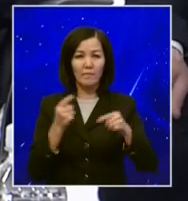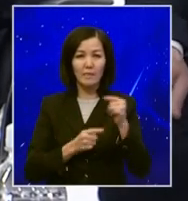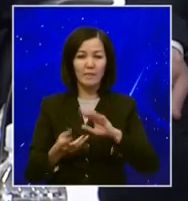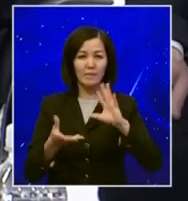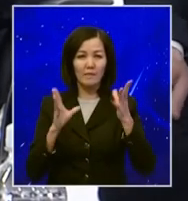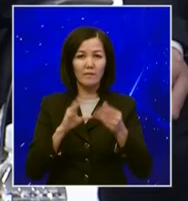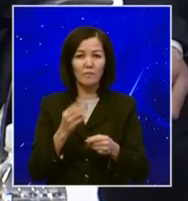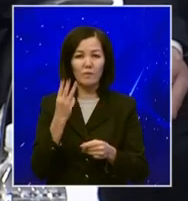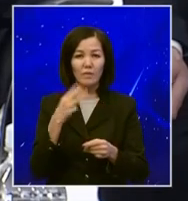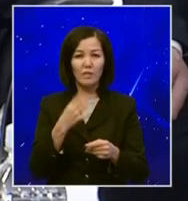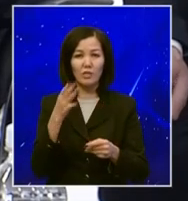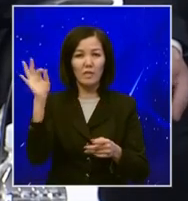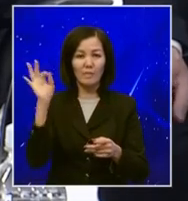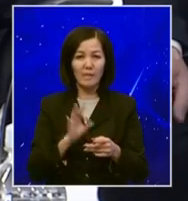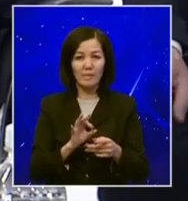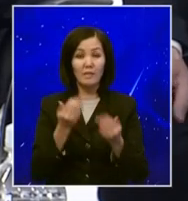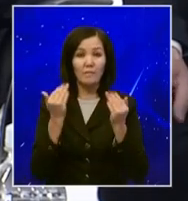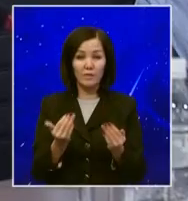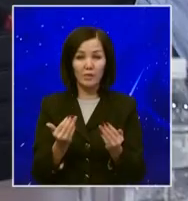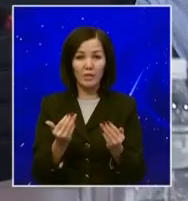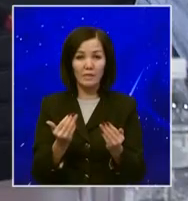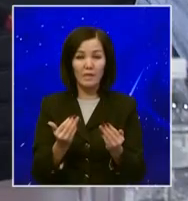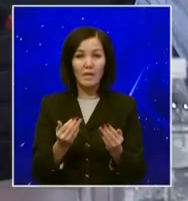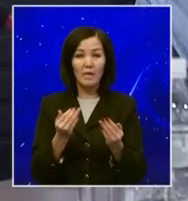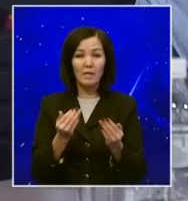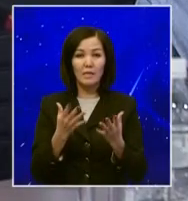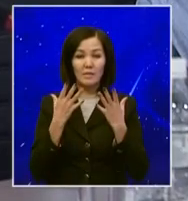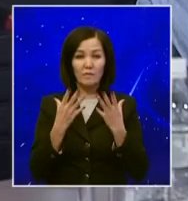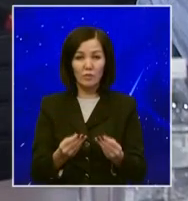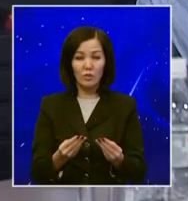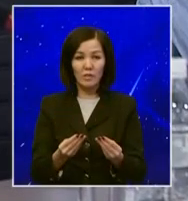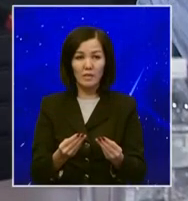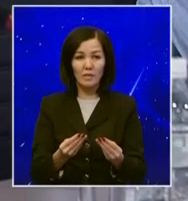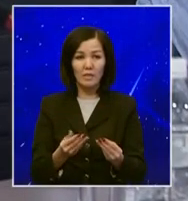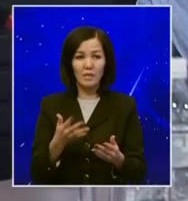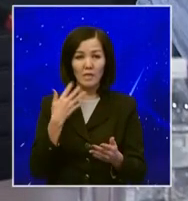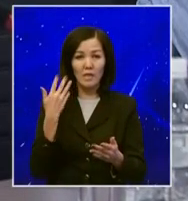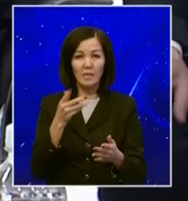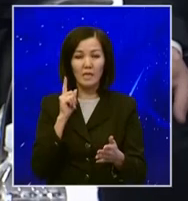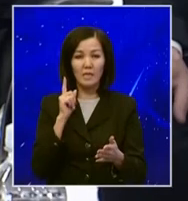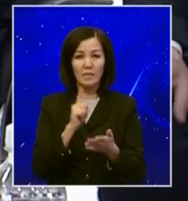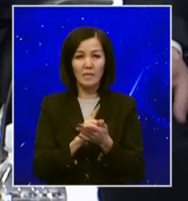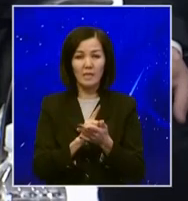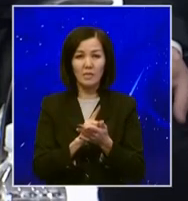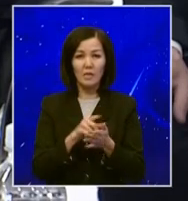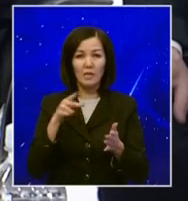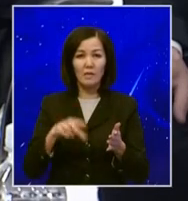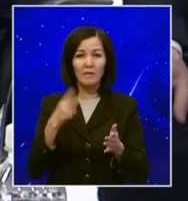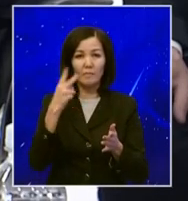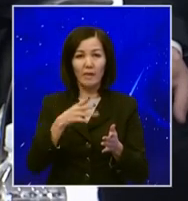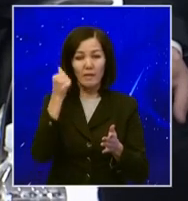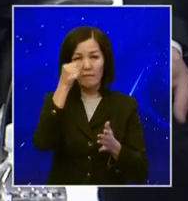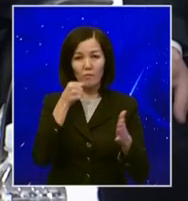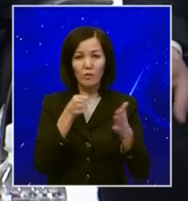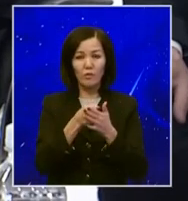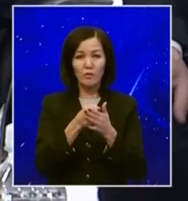составляет 34% уже на сегодняшний день, когда задача поставлена до 2025 года